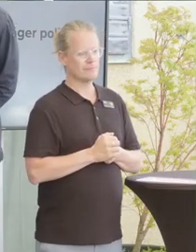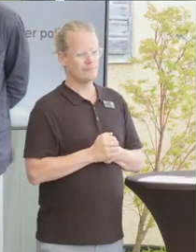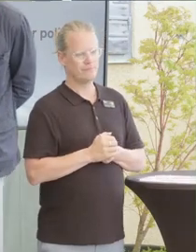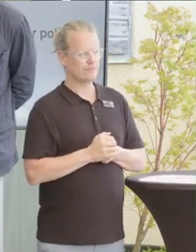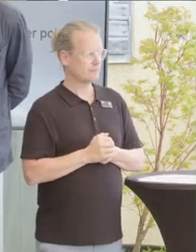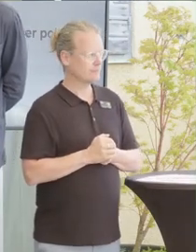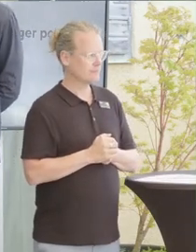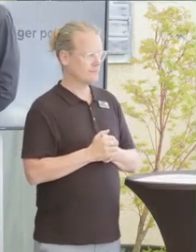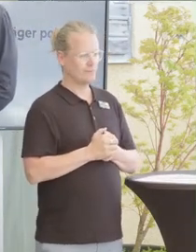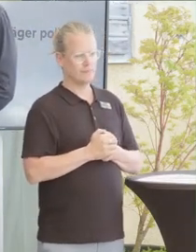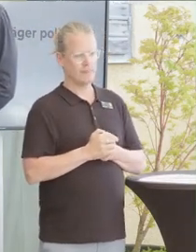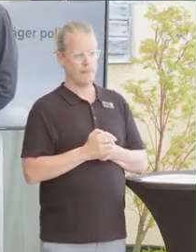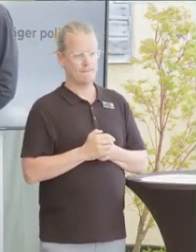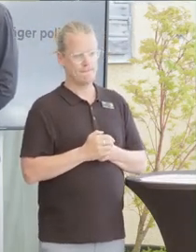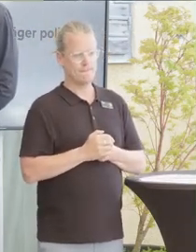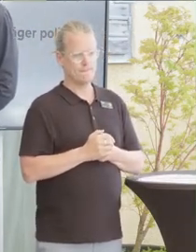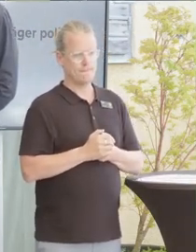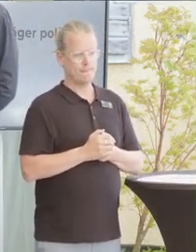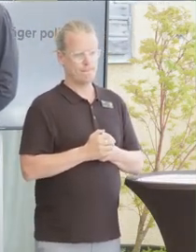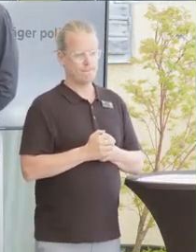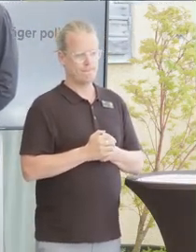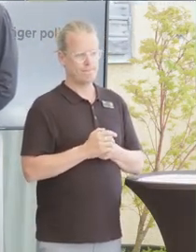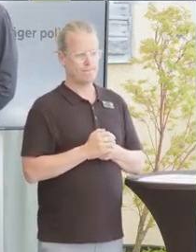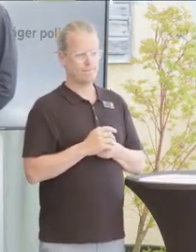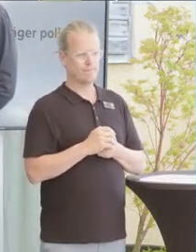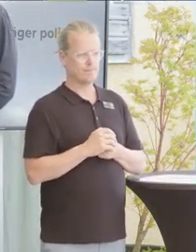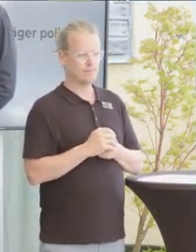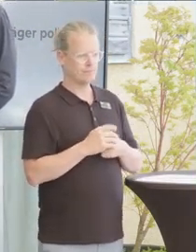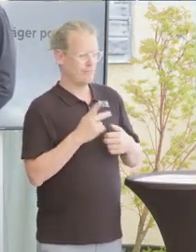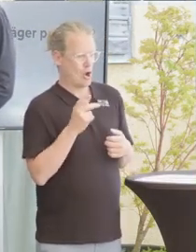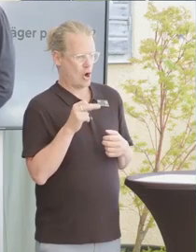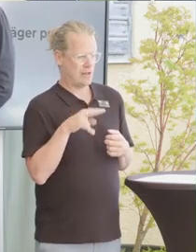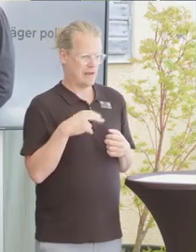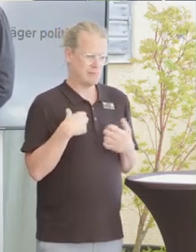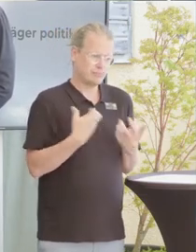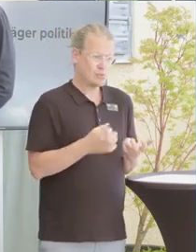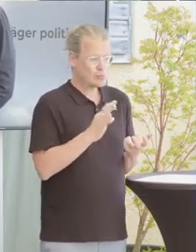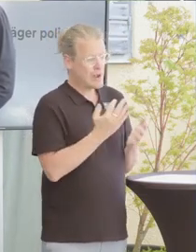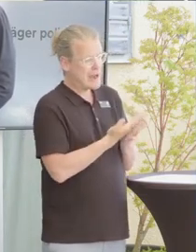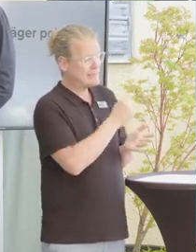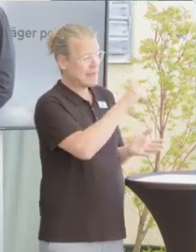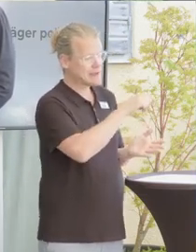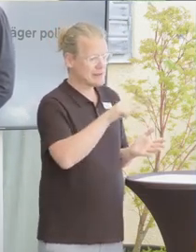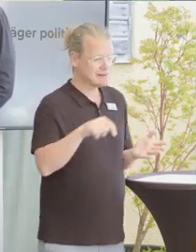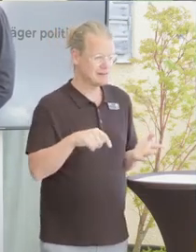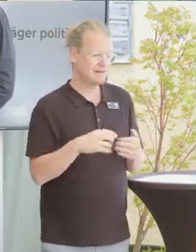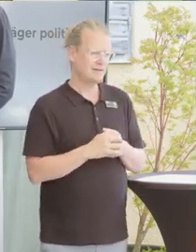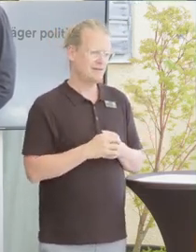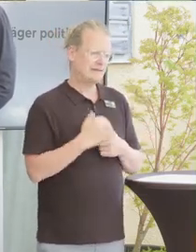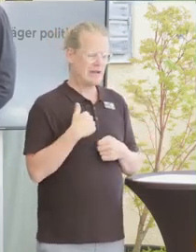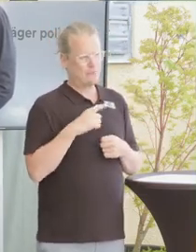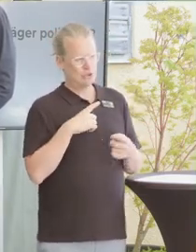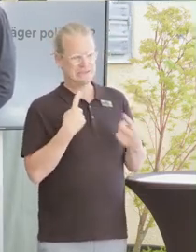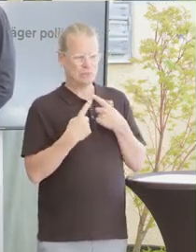en nationalbibliotekariekonferens med alla Europas nationalbibliotekarier. Och det här är förstås frågor vi diskuterar. Och det är, även om det här